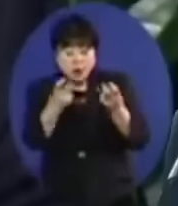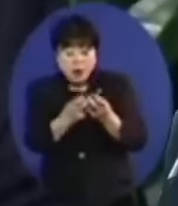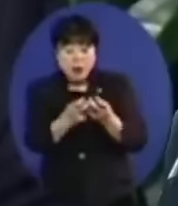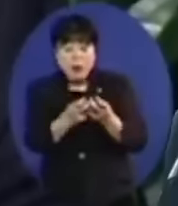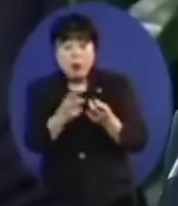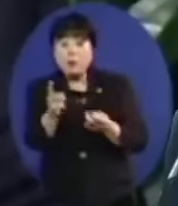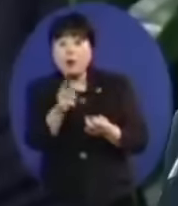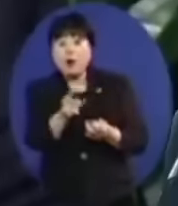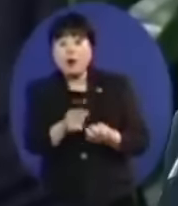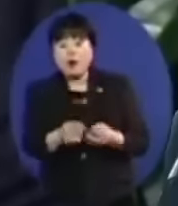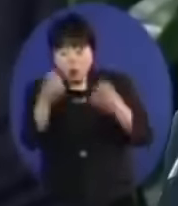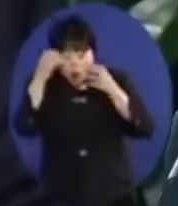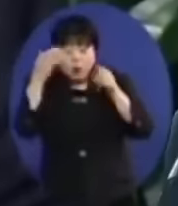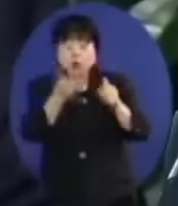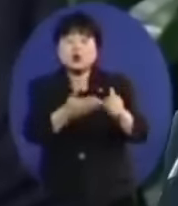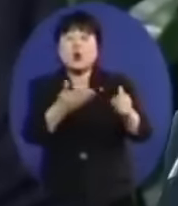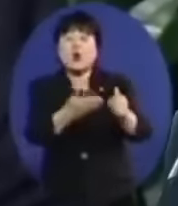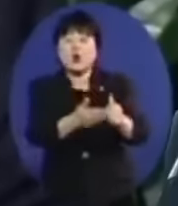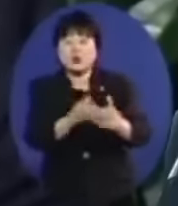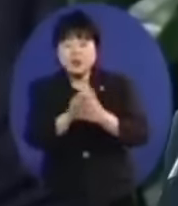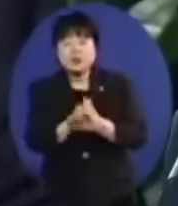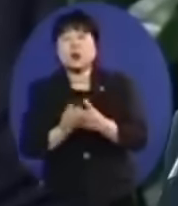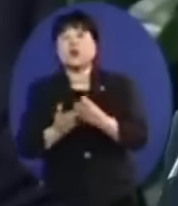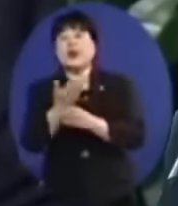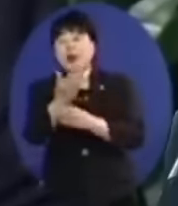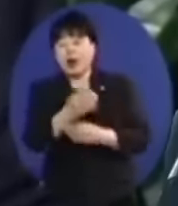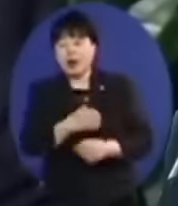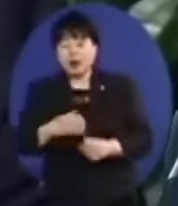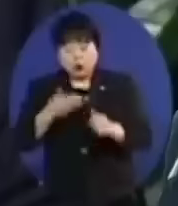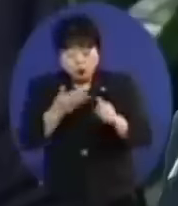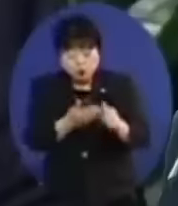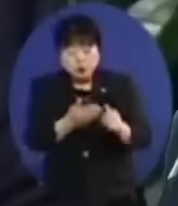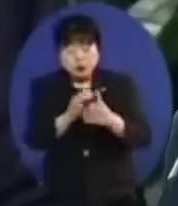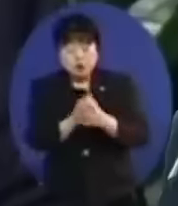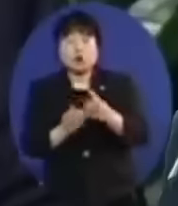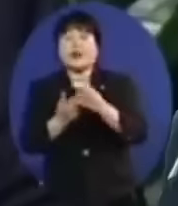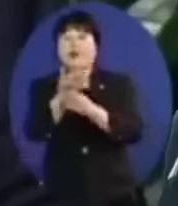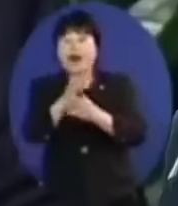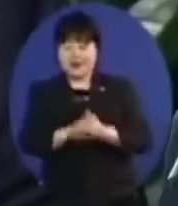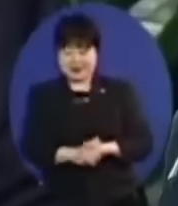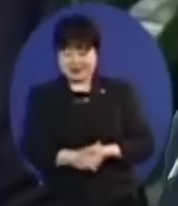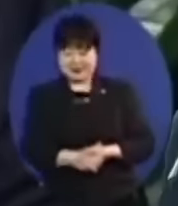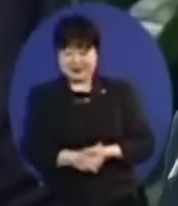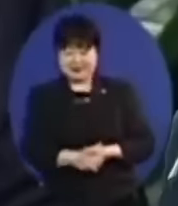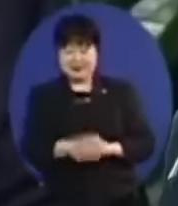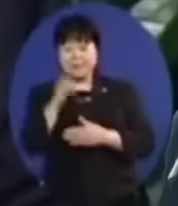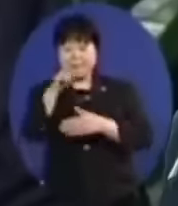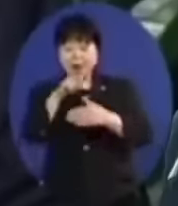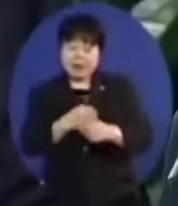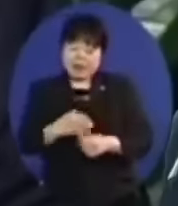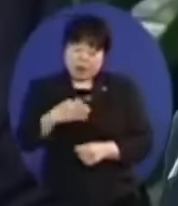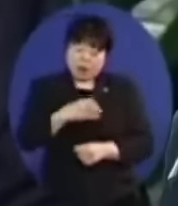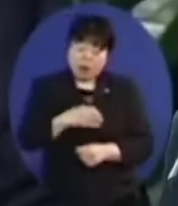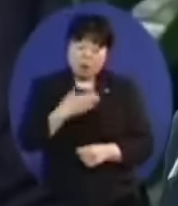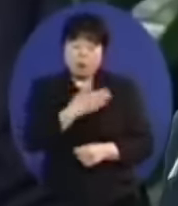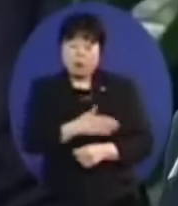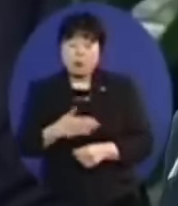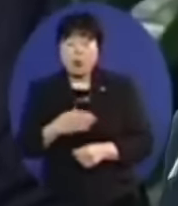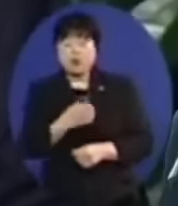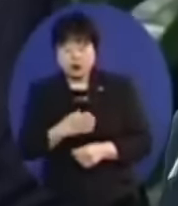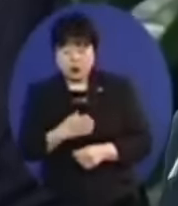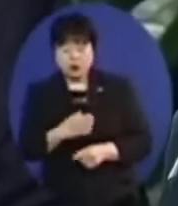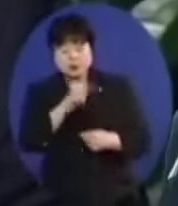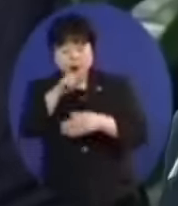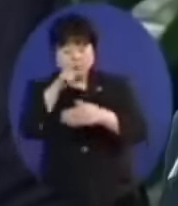길은 고통을 주는 것입니다. 괴로움이 다가오는 것입니다. 그것이 마음의 괴로움이든 육체의 괴로움이든